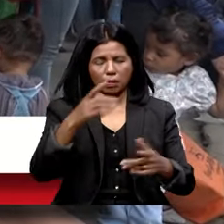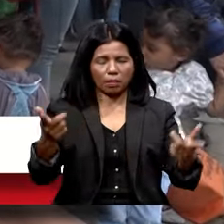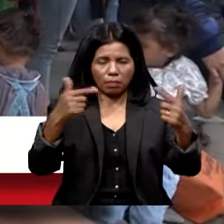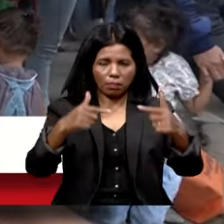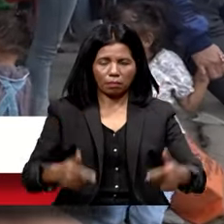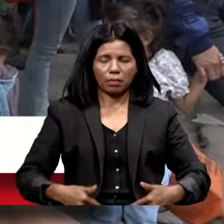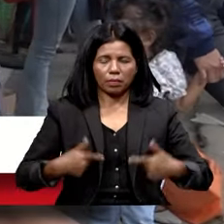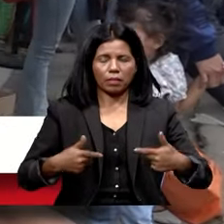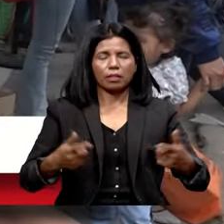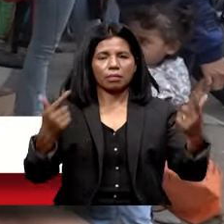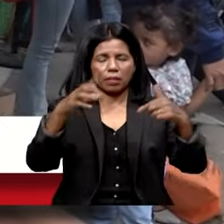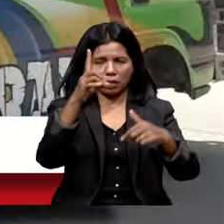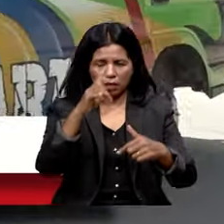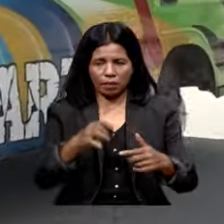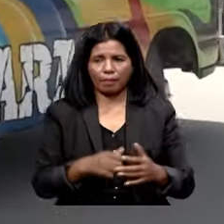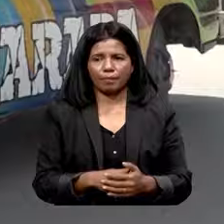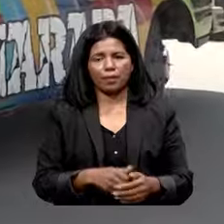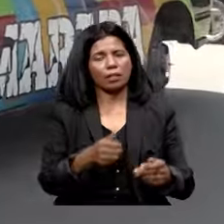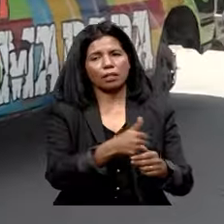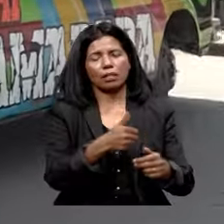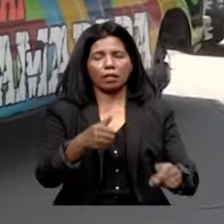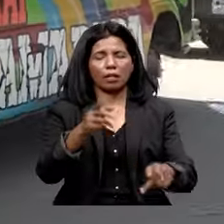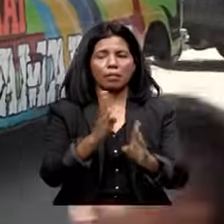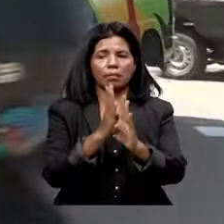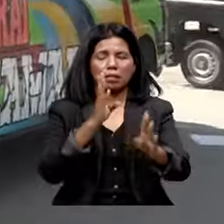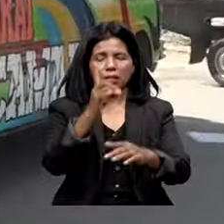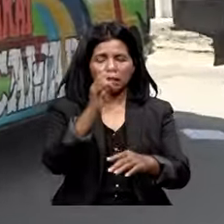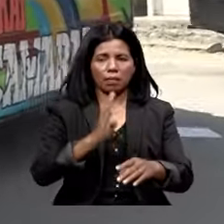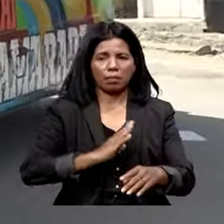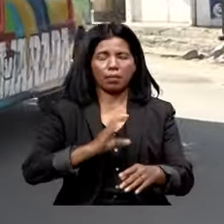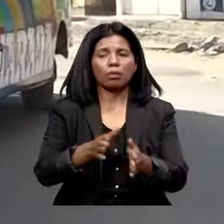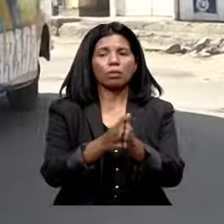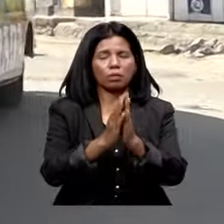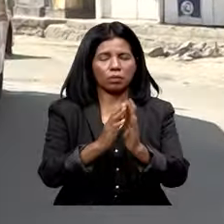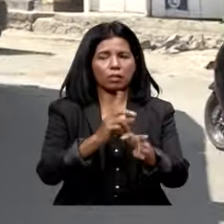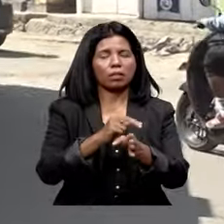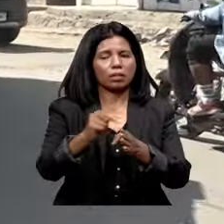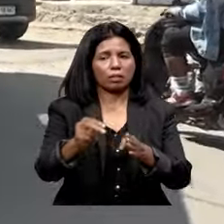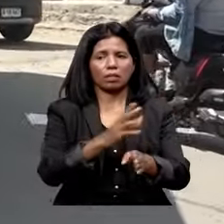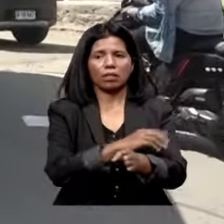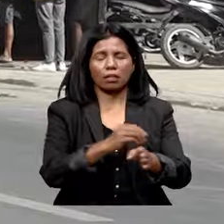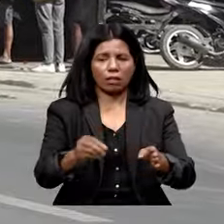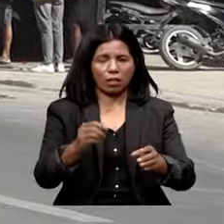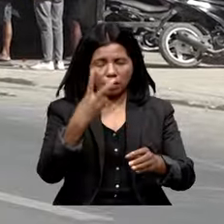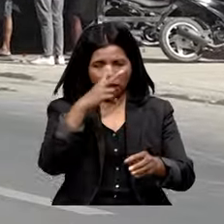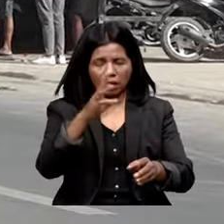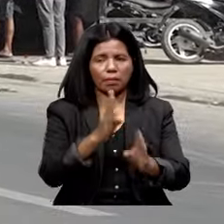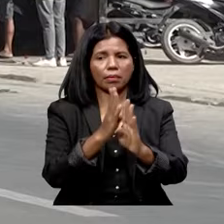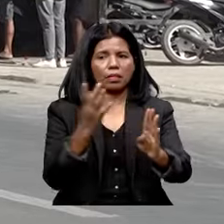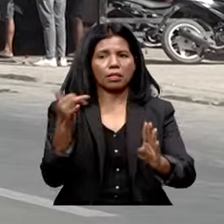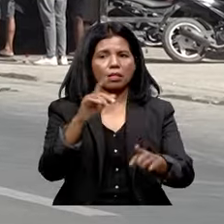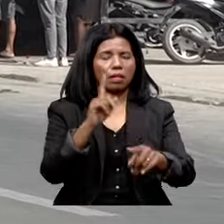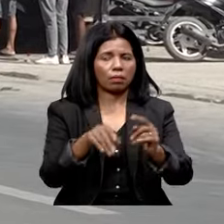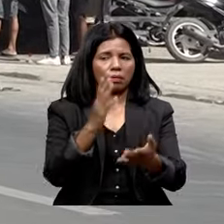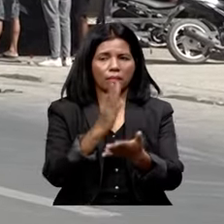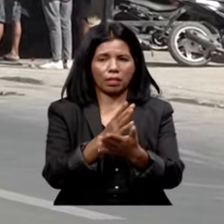tink bafali finado iya po. Iha parte selo konduktor bis di resaung dili baukau husuba di resaung nasional transporte terestre atau kontrol labi sira nebe lakoi para